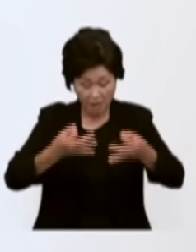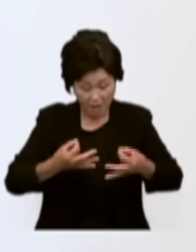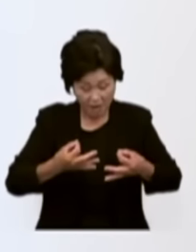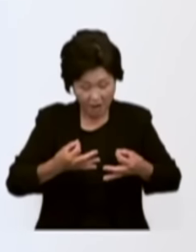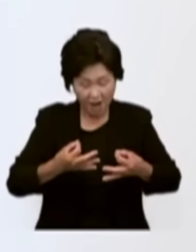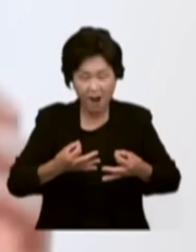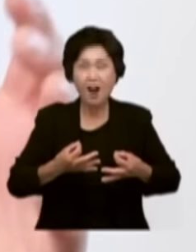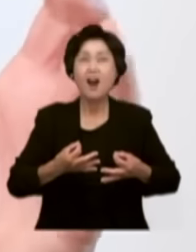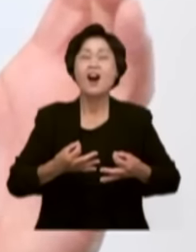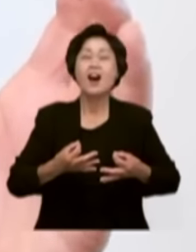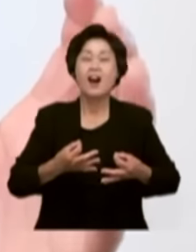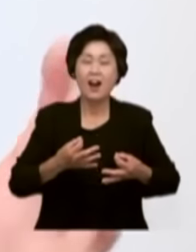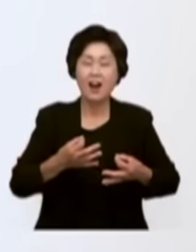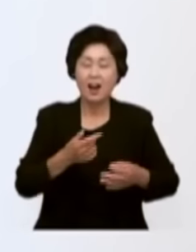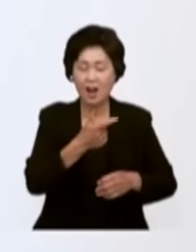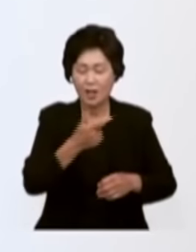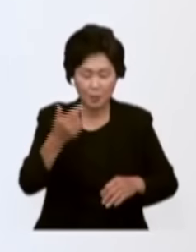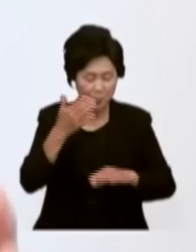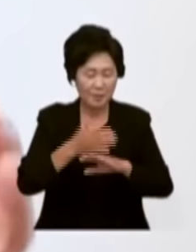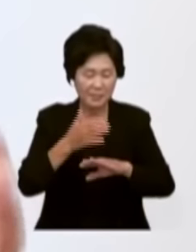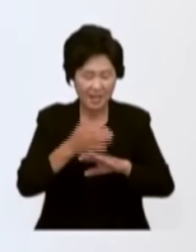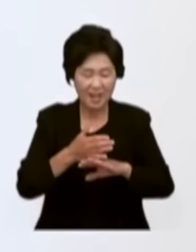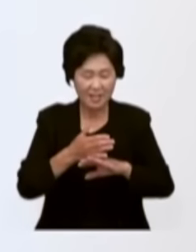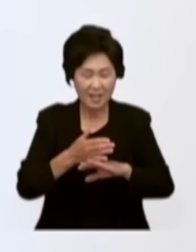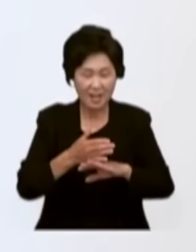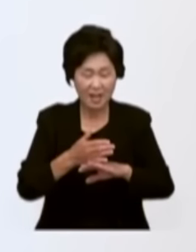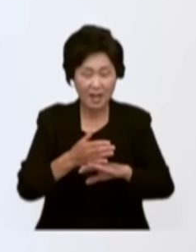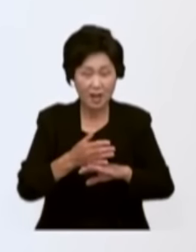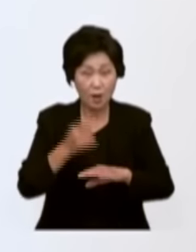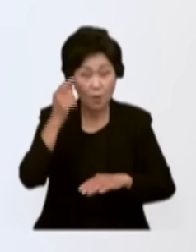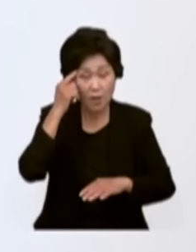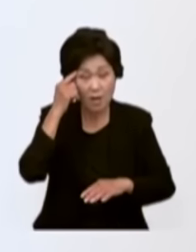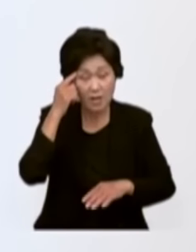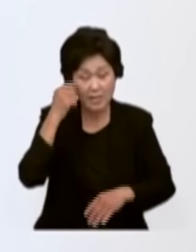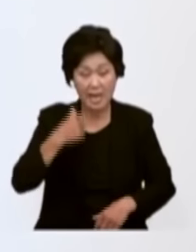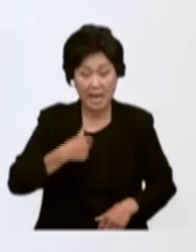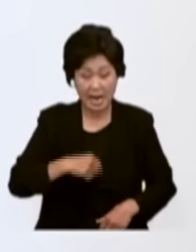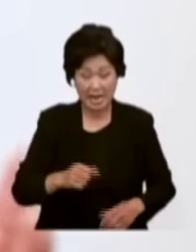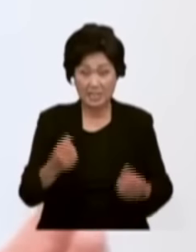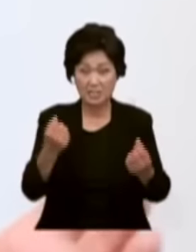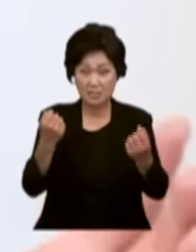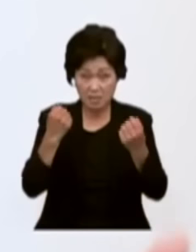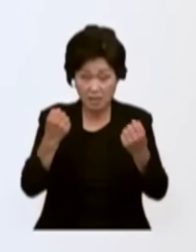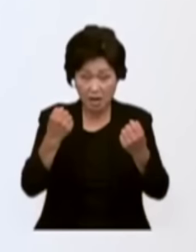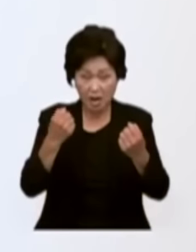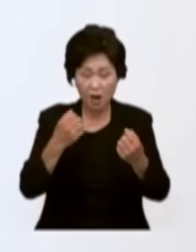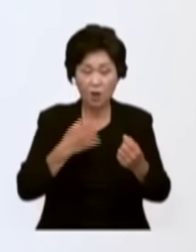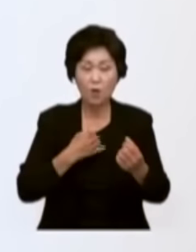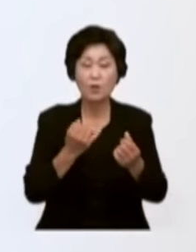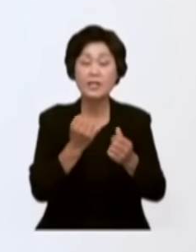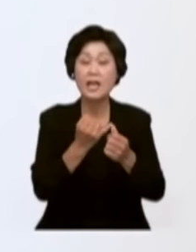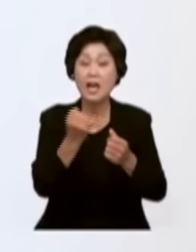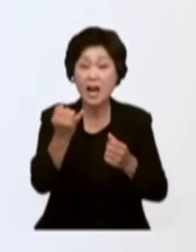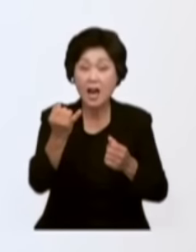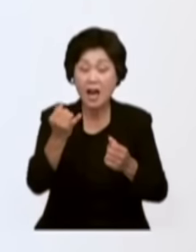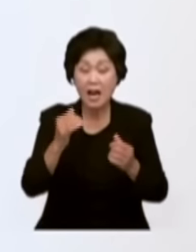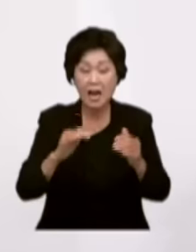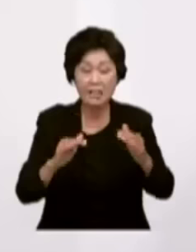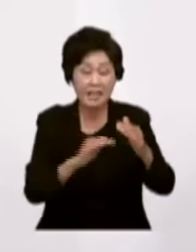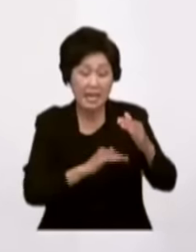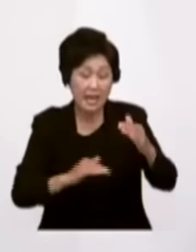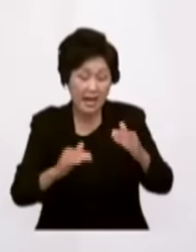너무 감사한 게 우리 아들이 건강하고 제 아내가 이렇게 정말 가정을 잘 이끌어주는 게 감사하다는 걸